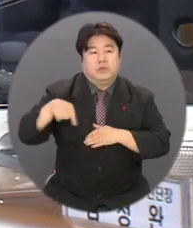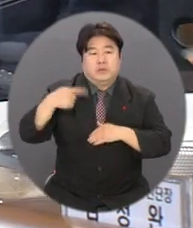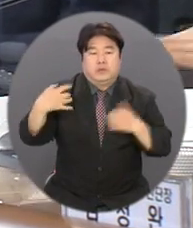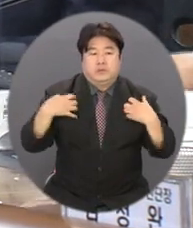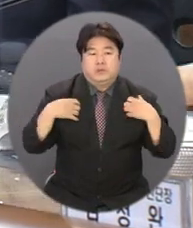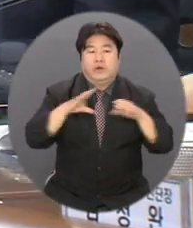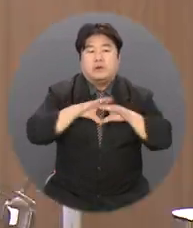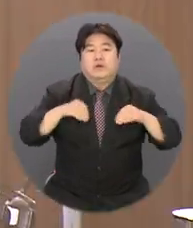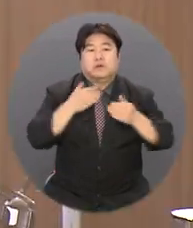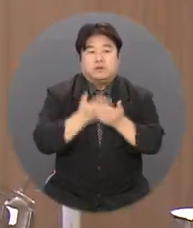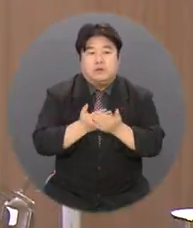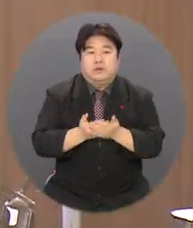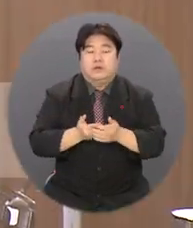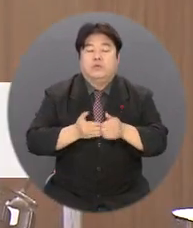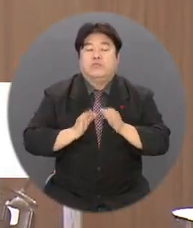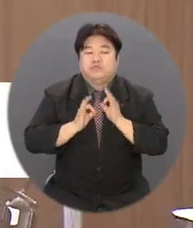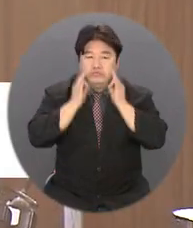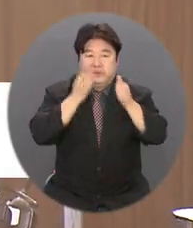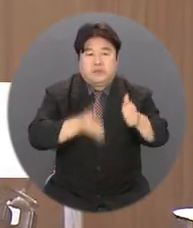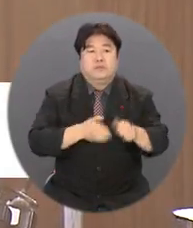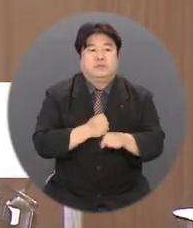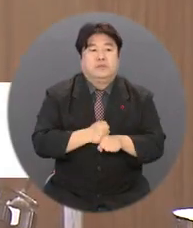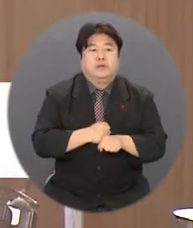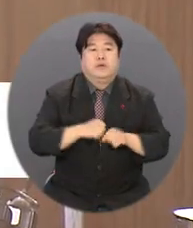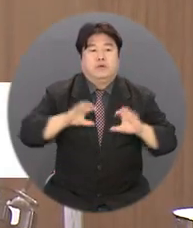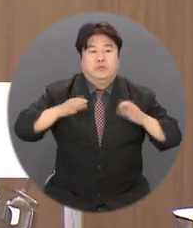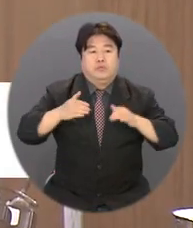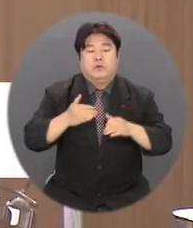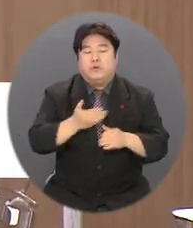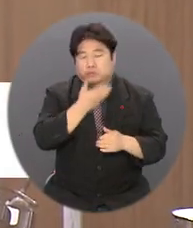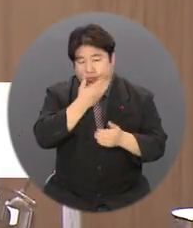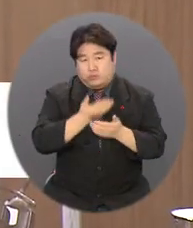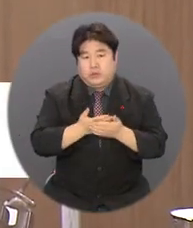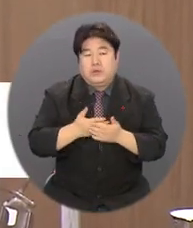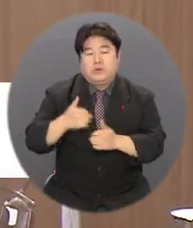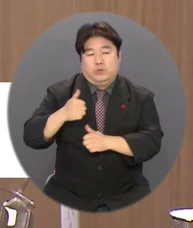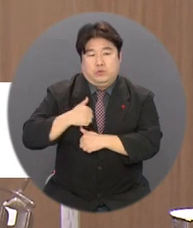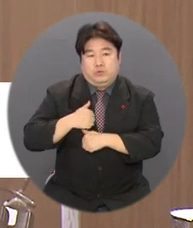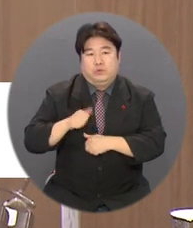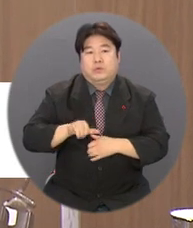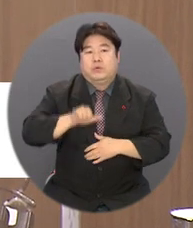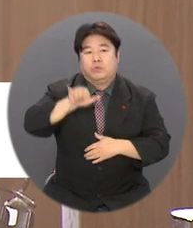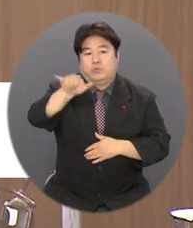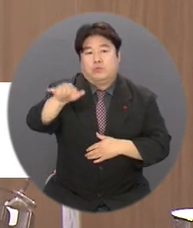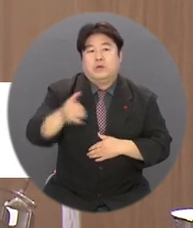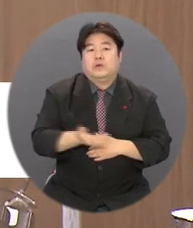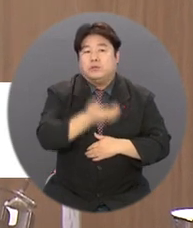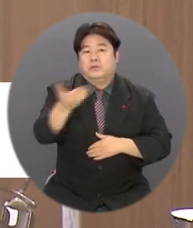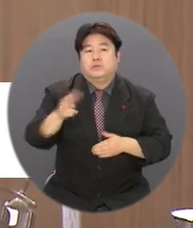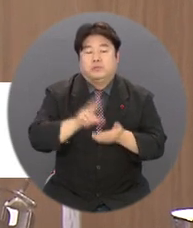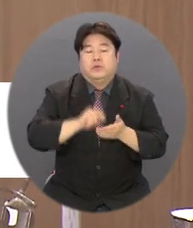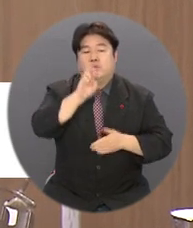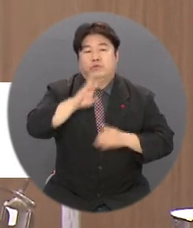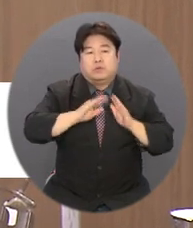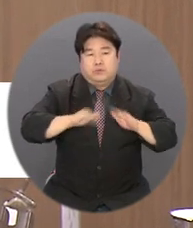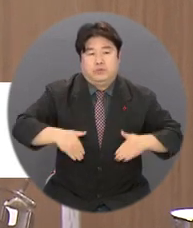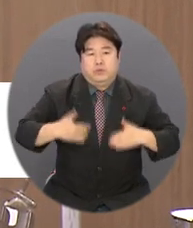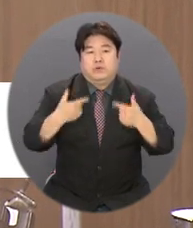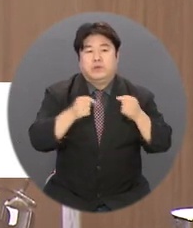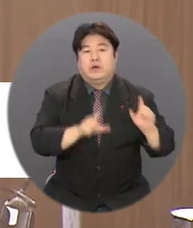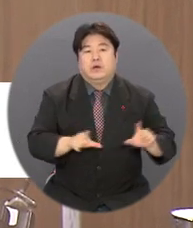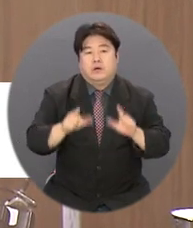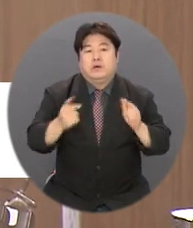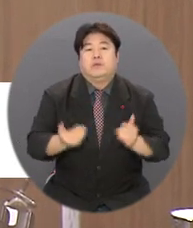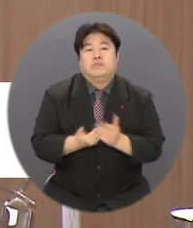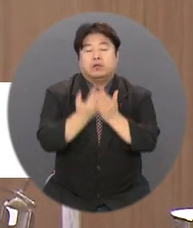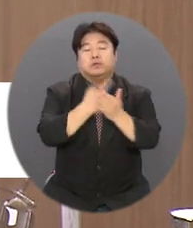달라고 호소했습니다. 국가의 중요 국방 시설인 광주 군공항 이전 문제가 광주 전남이 상생할 수